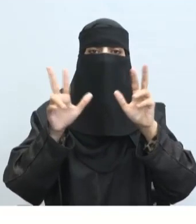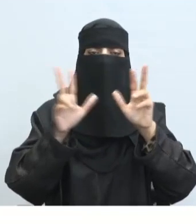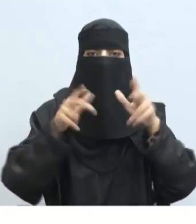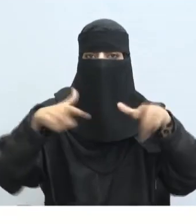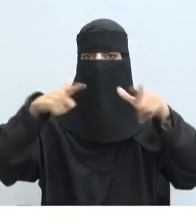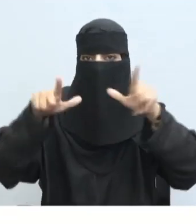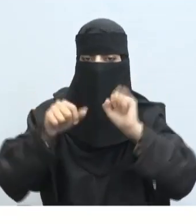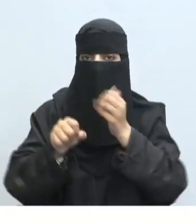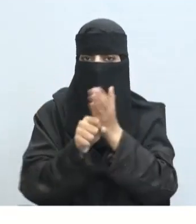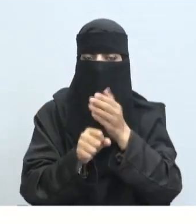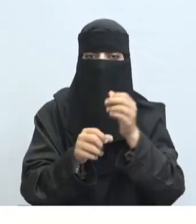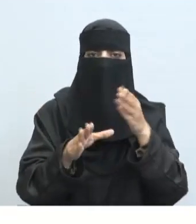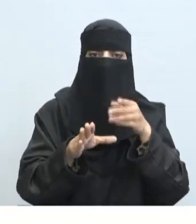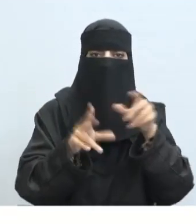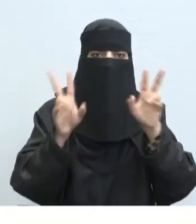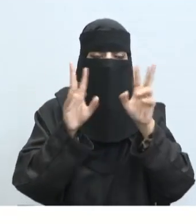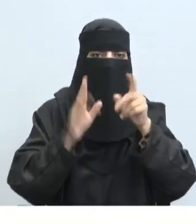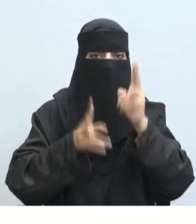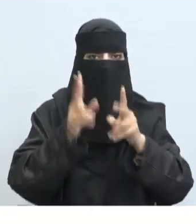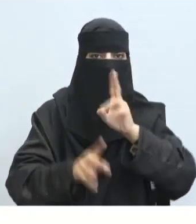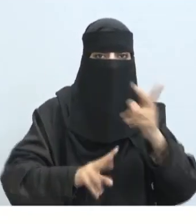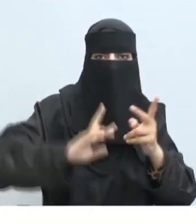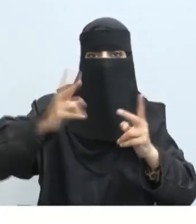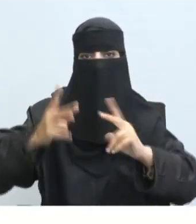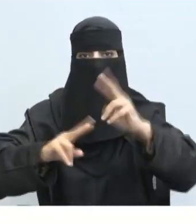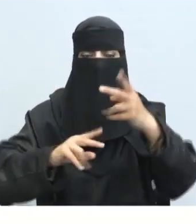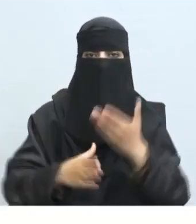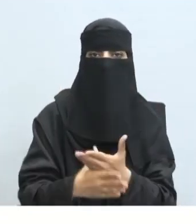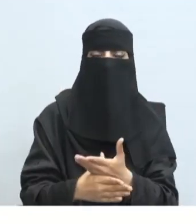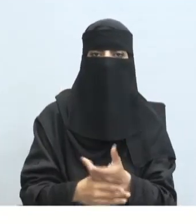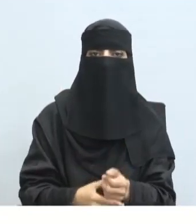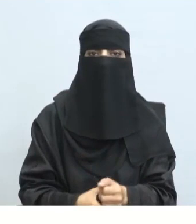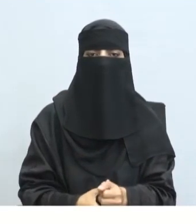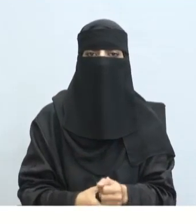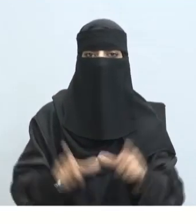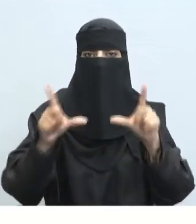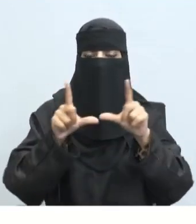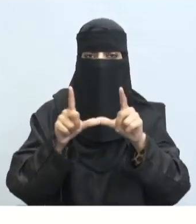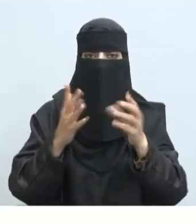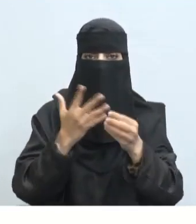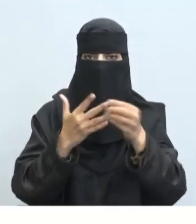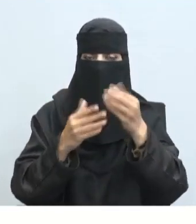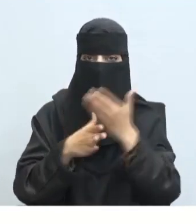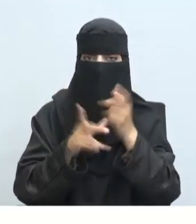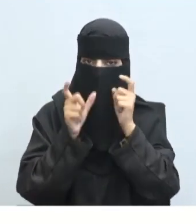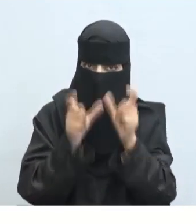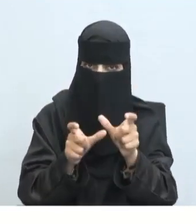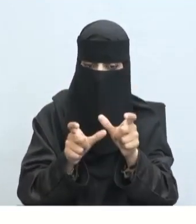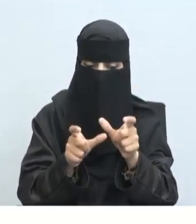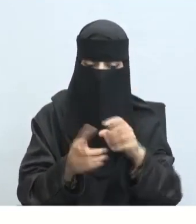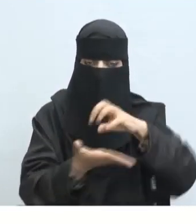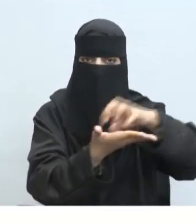يكون لها طريقه مناسبه ملائمه مختلفه عن فعاليه اخرى لجنه المرافق ايضا هي تهتم